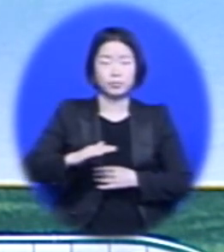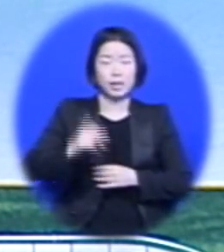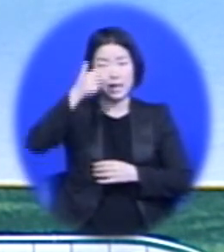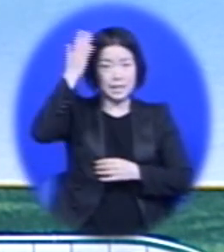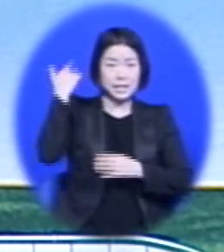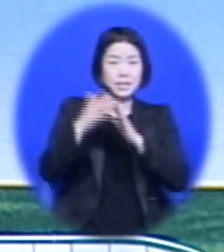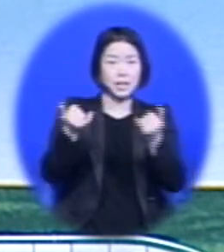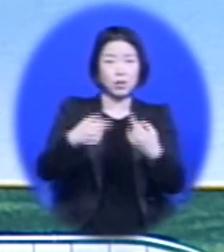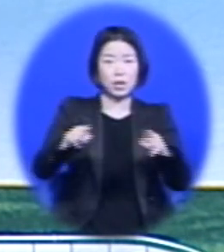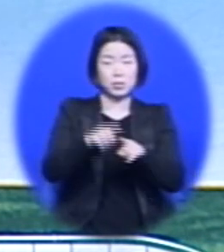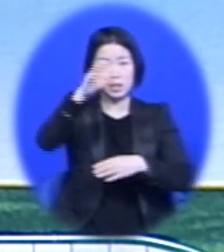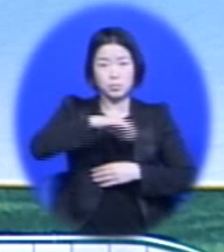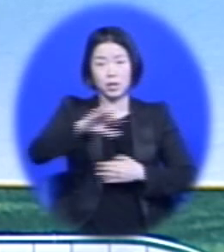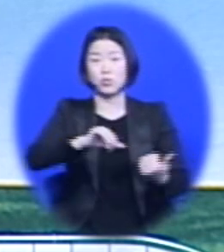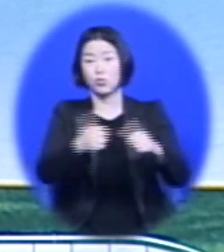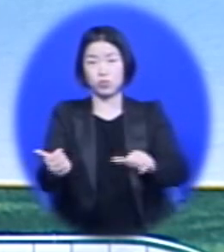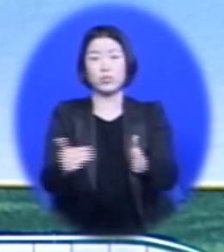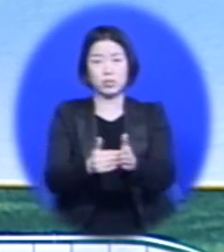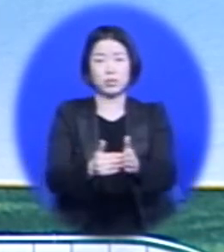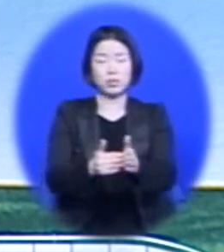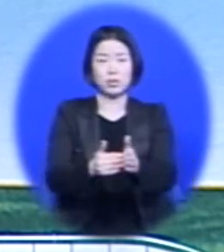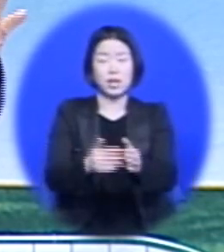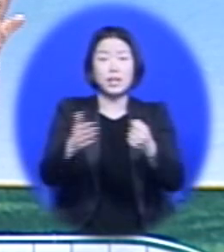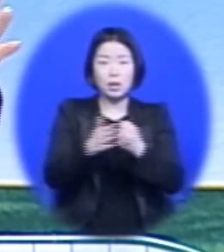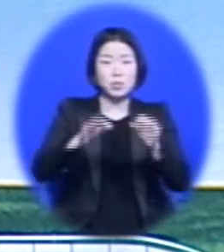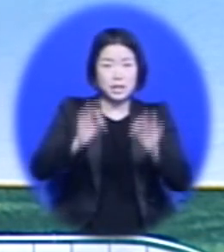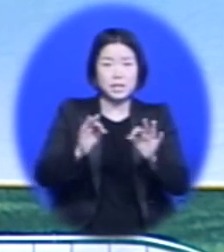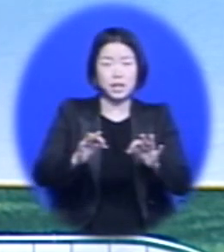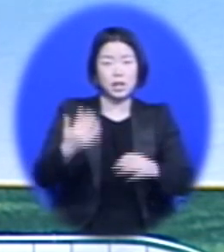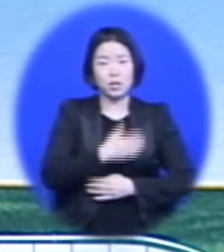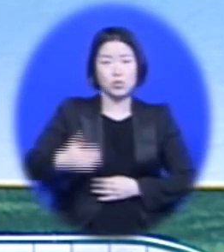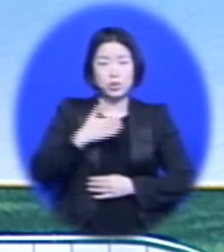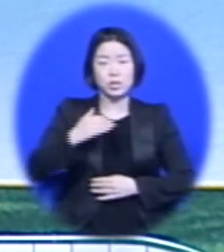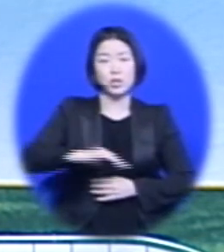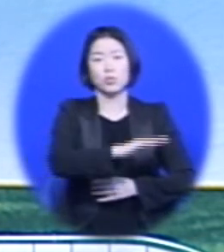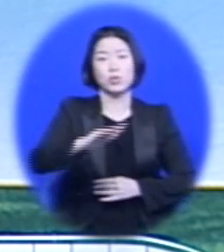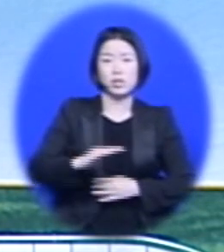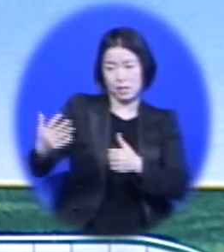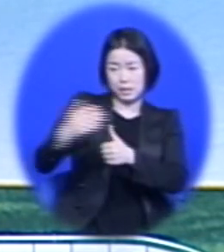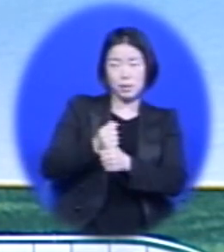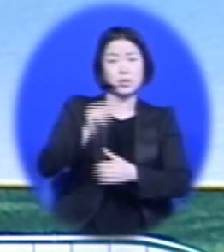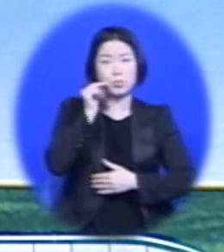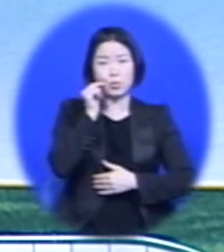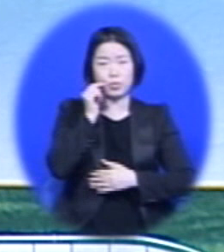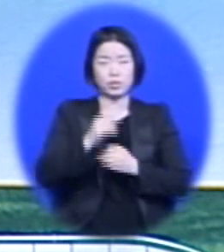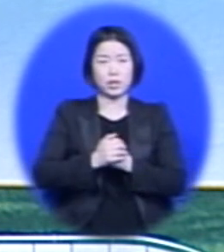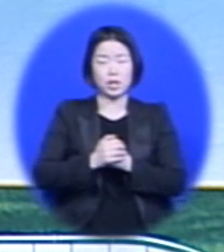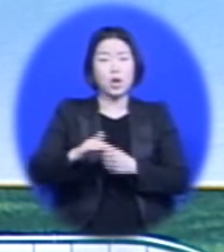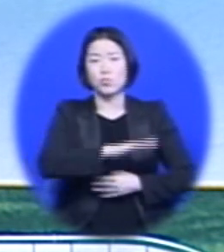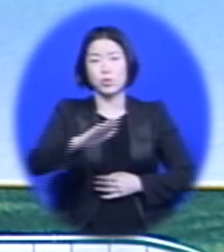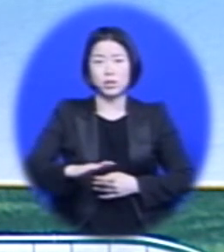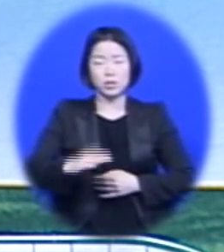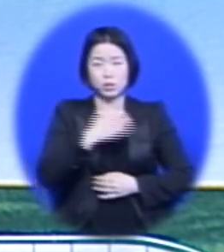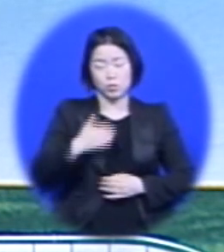옛사람과 함께 십자가에서 죽으셨습니다. 그러므로 이제 육신이 더 이상 우리를 사로잡지 못합니다. 우리는